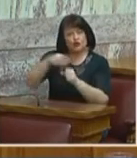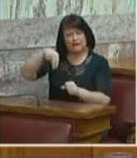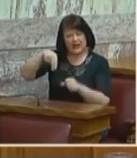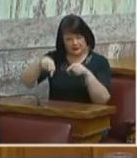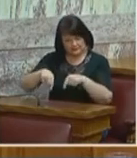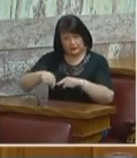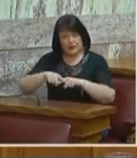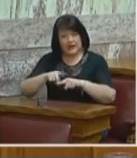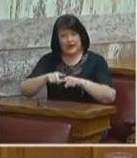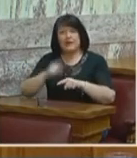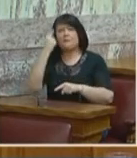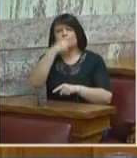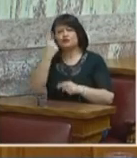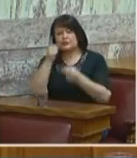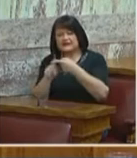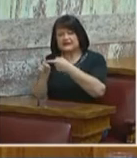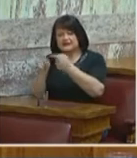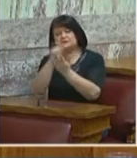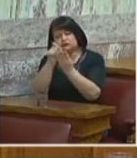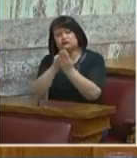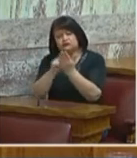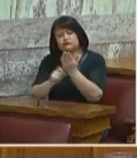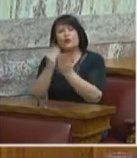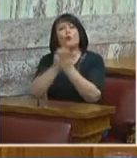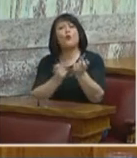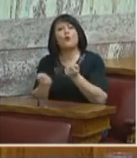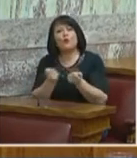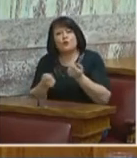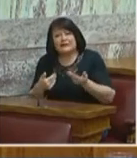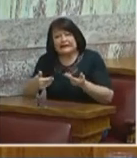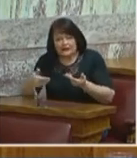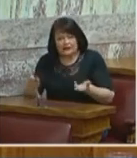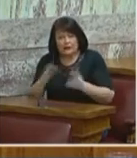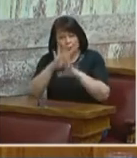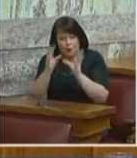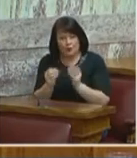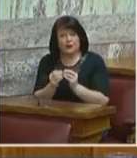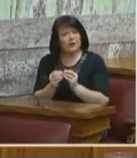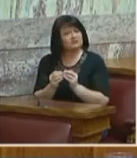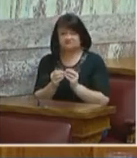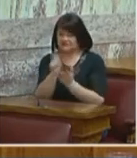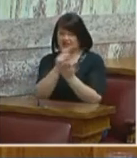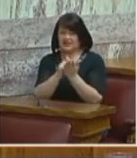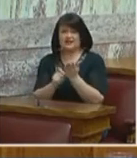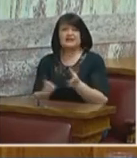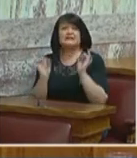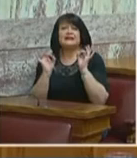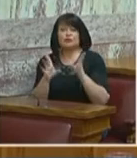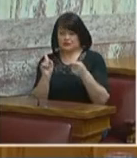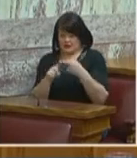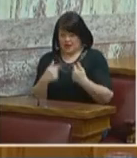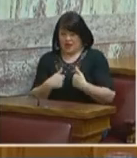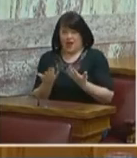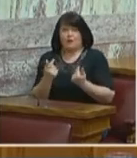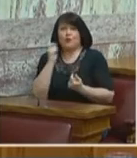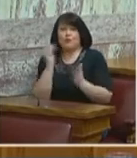περιλαμβάνονται όλες οι προσωπικές συναντήσεις τους, καθώς και οδηγίες για την προετοιμασία των συναντήσεων αυτών, δεν καταγράφεται συνάντησή μου, ούτε το όνομά